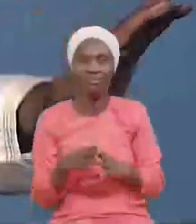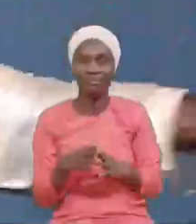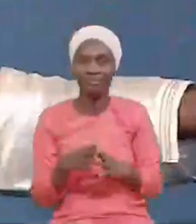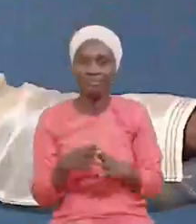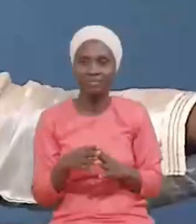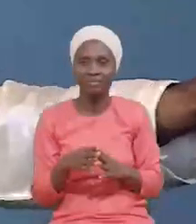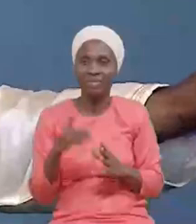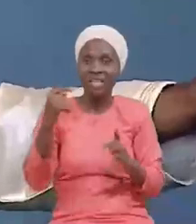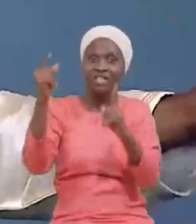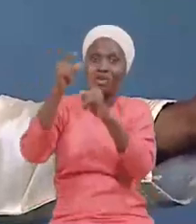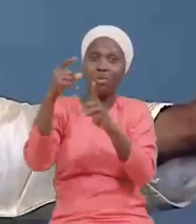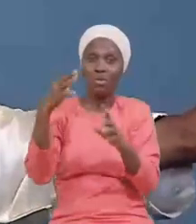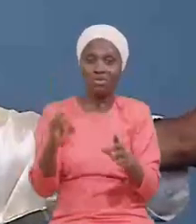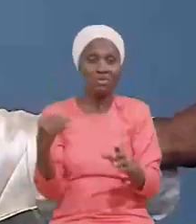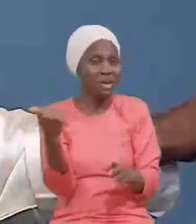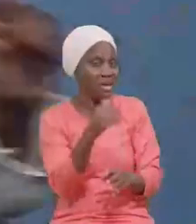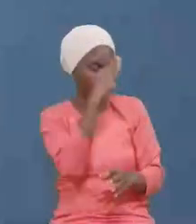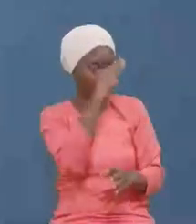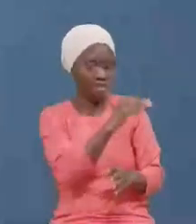La parole de tout homme